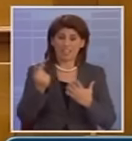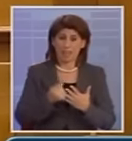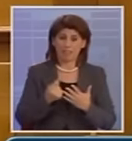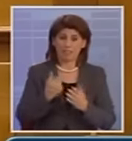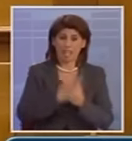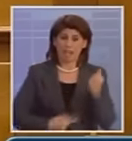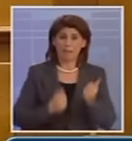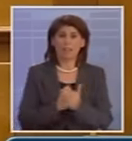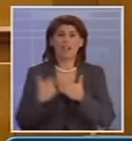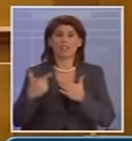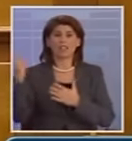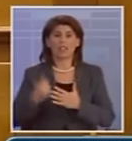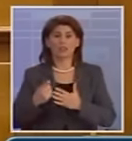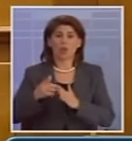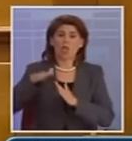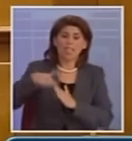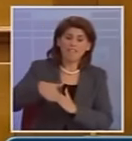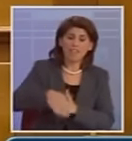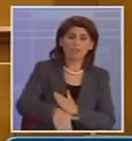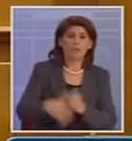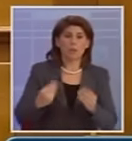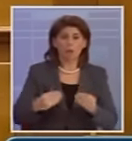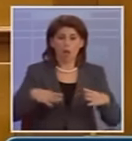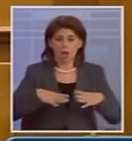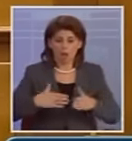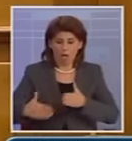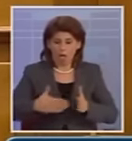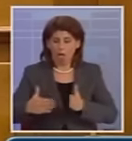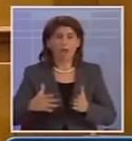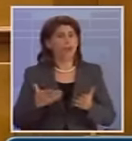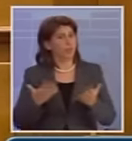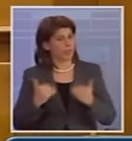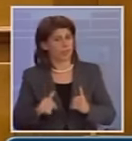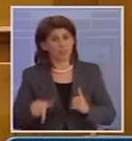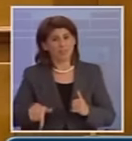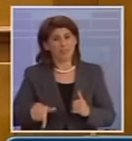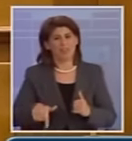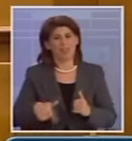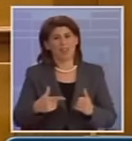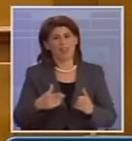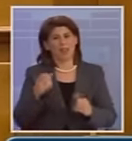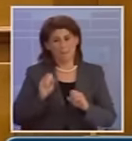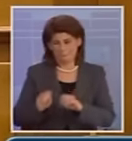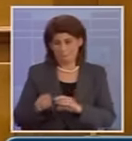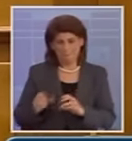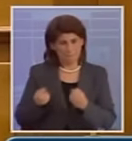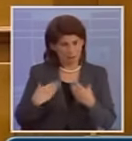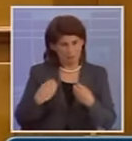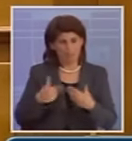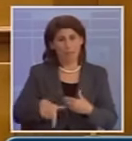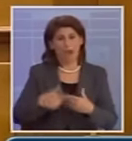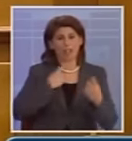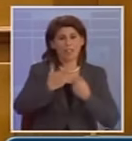ύφεση, δεν έχεις πολλά περιθώρια. Εμείς εκεί βρισκόμασταν. Μην μας κάνετε λοιπόν μαθήματα διαπραγμάτευσης με βάση το τι συνέβαινε